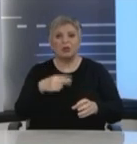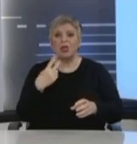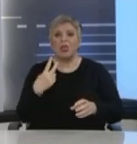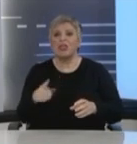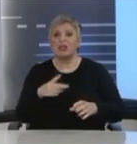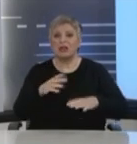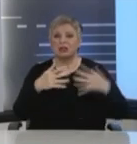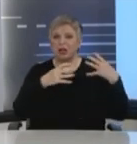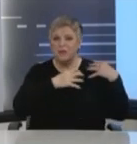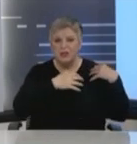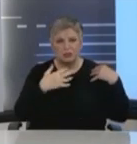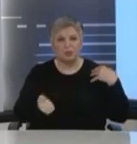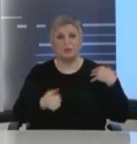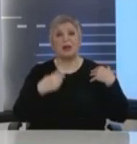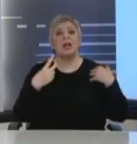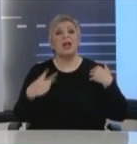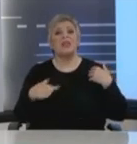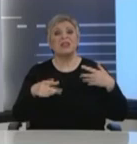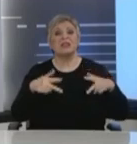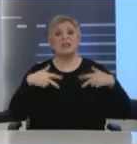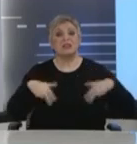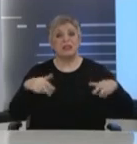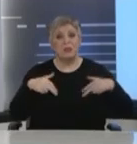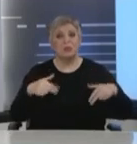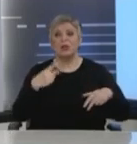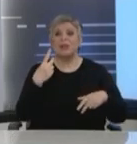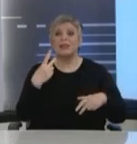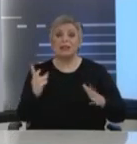ευθυνών, των δικών σας υπουργών, της δικής σας περιόδου.